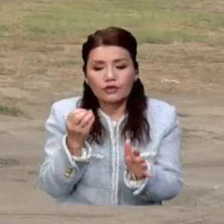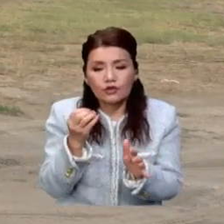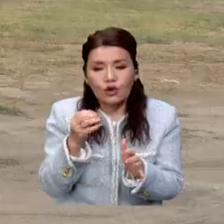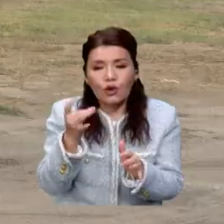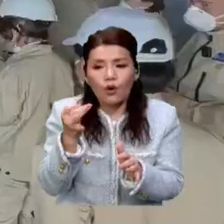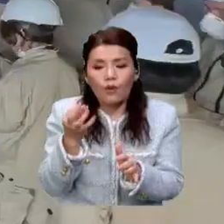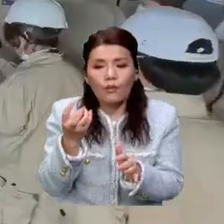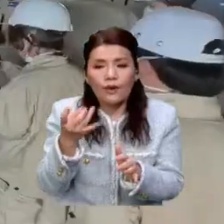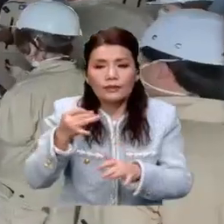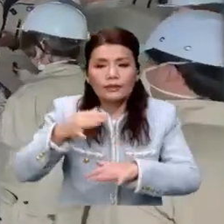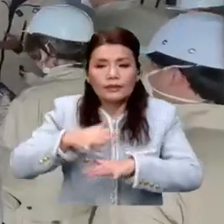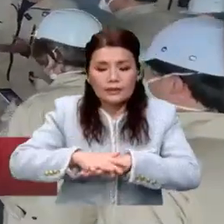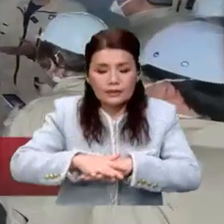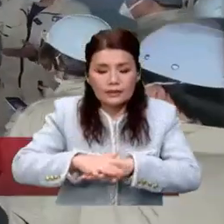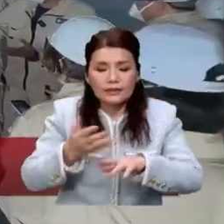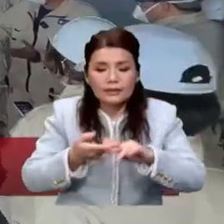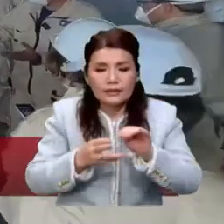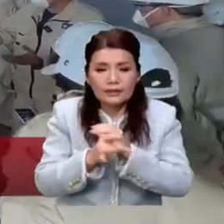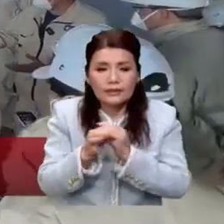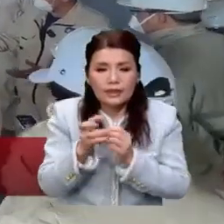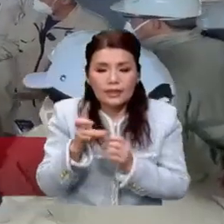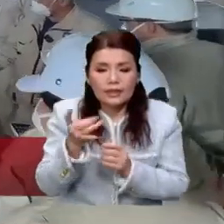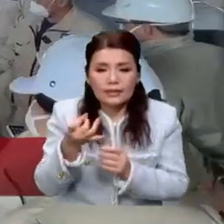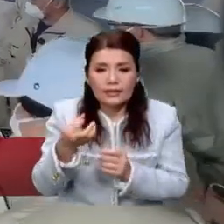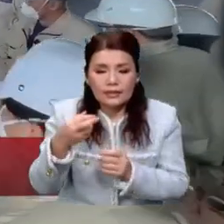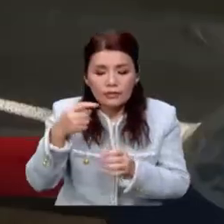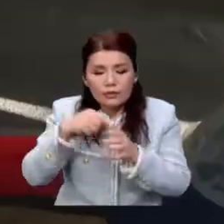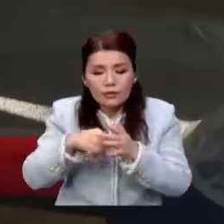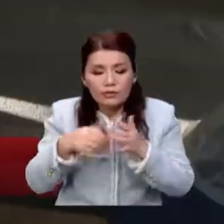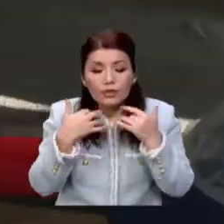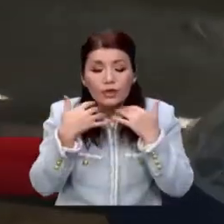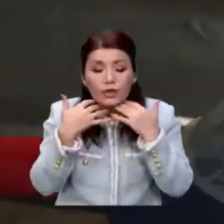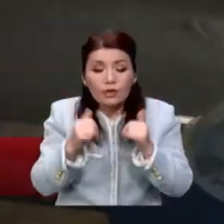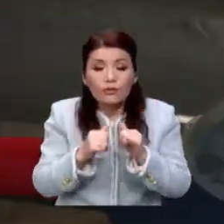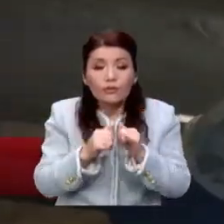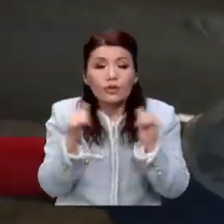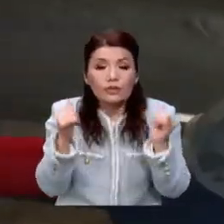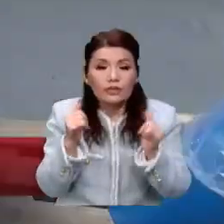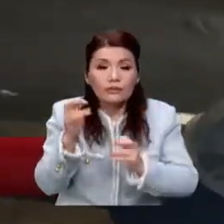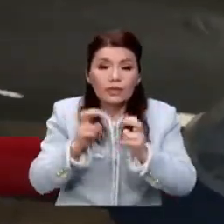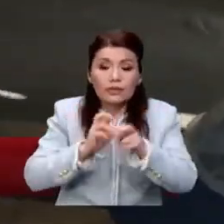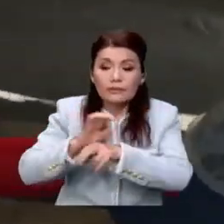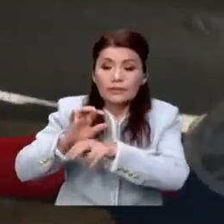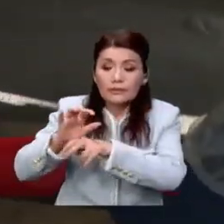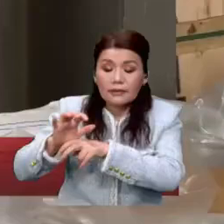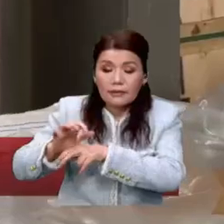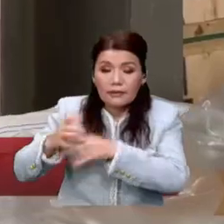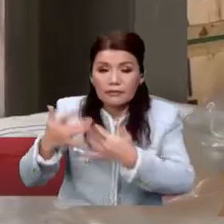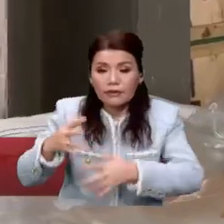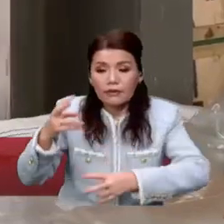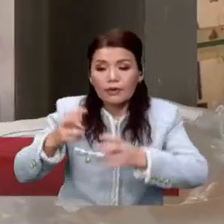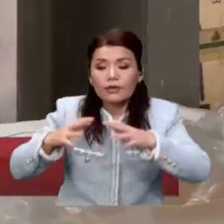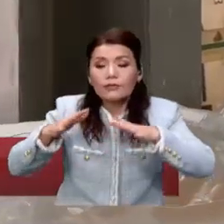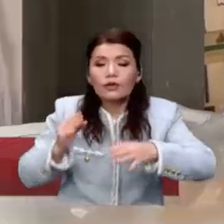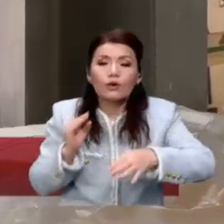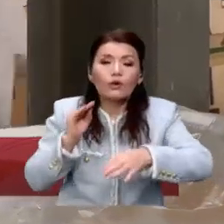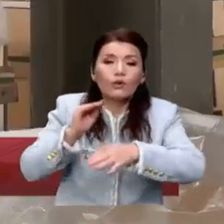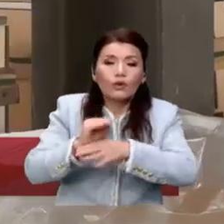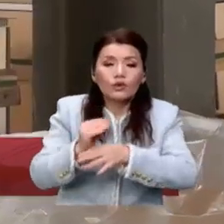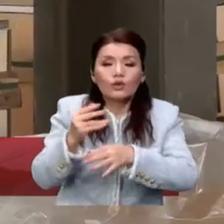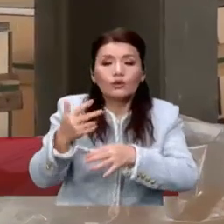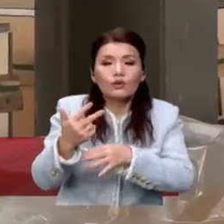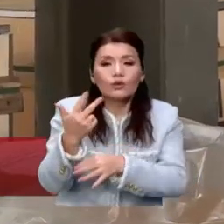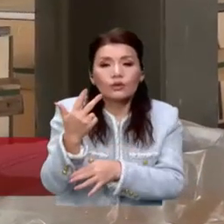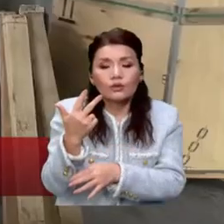Банк развития Казахстана. Қазір ішкі нарықта натрий цианидіне сұраныс артқан, өндіріс қуаты артқаннан кейін кәсіпорында қосымша 3 жаңа